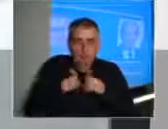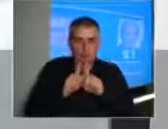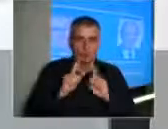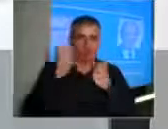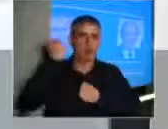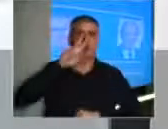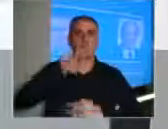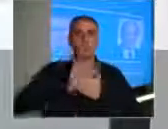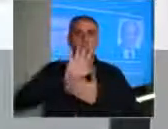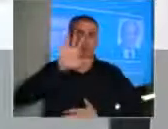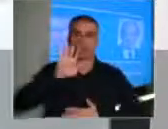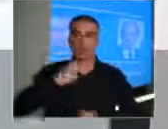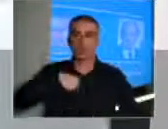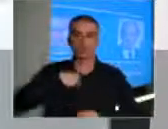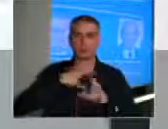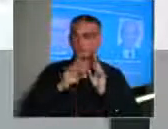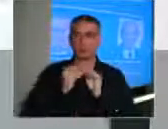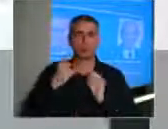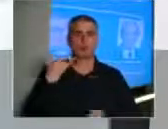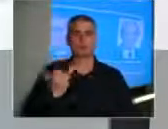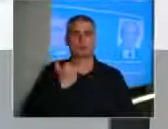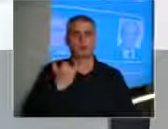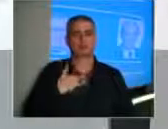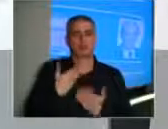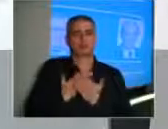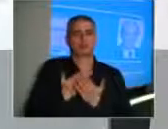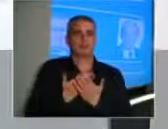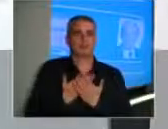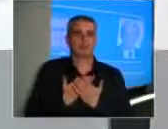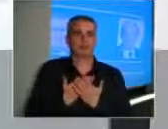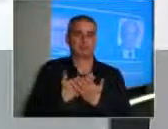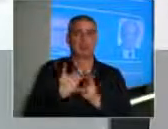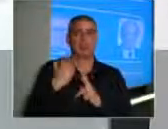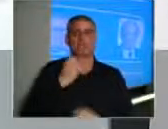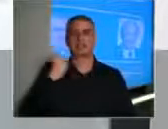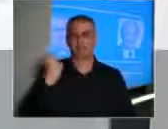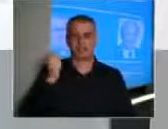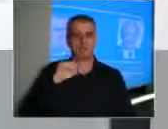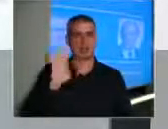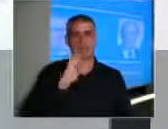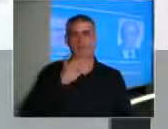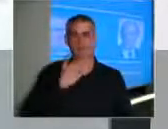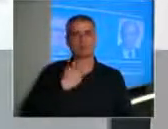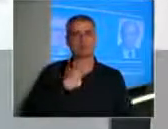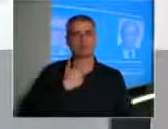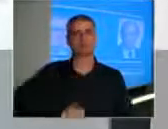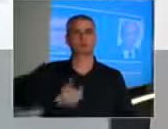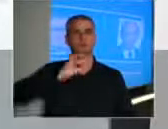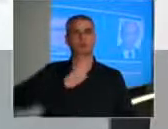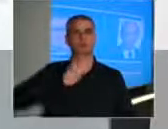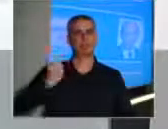שקרה ב-2015. אנחנו סך הכל תמיד ממליצים רק על הימין, על נתניהו. אנחנו שרי